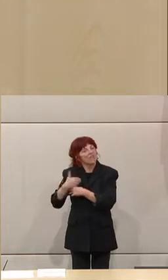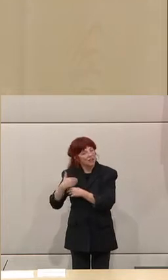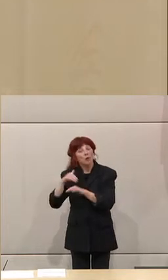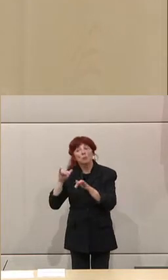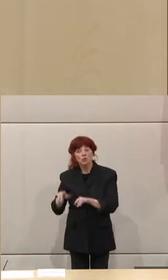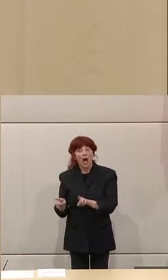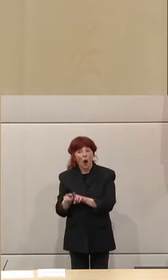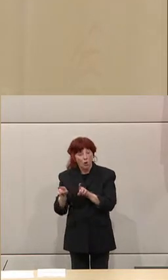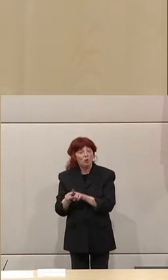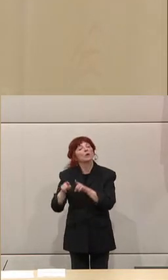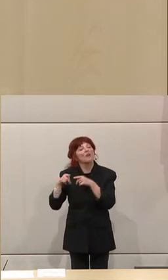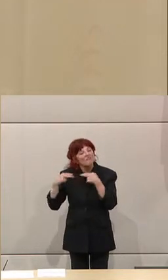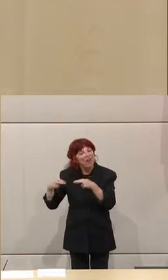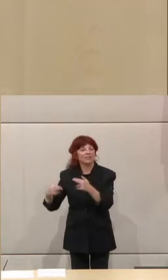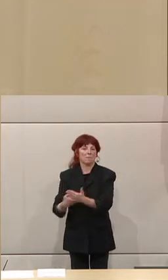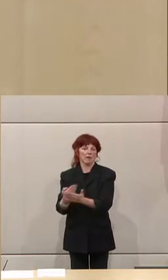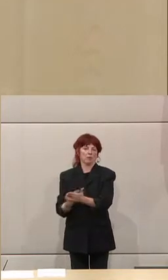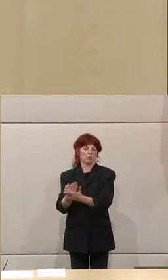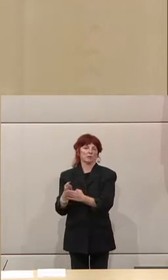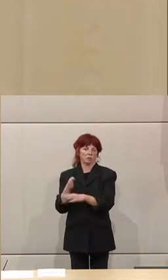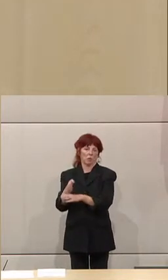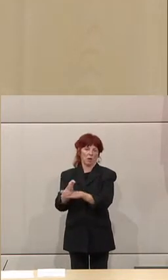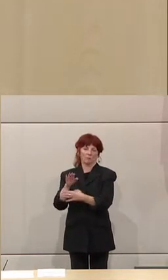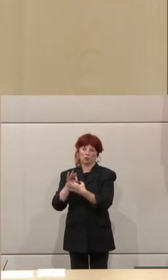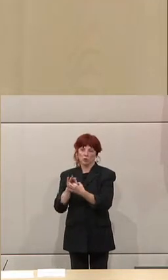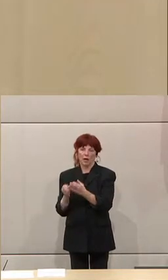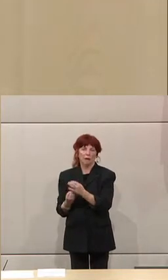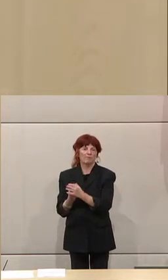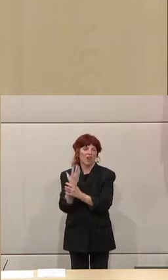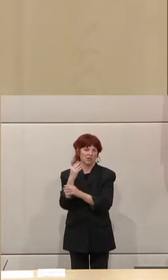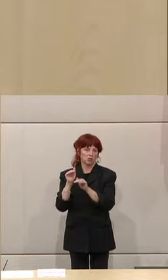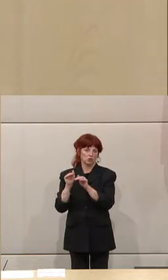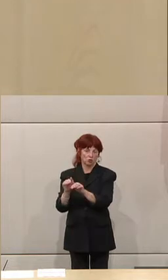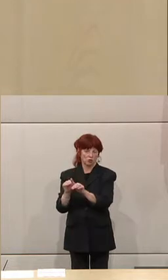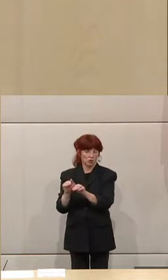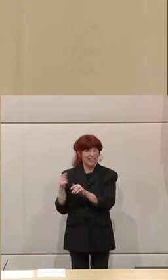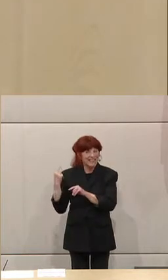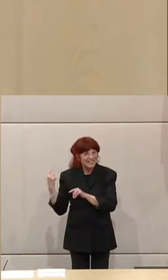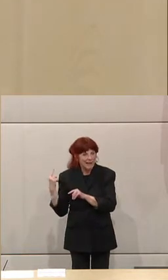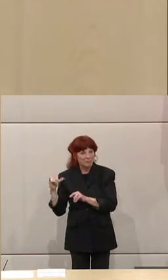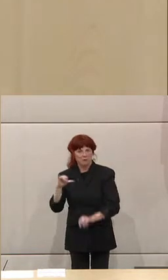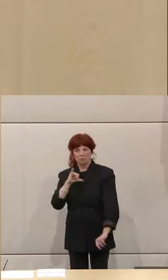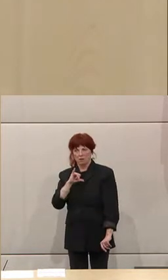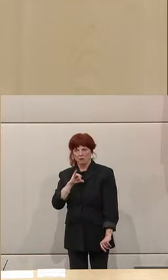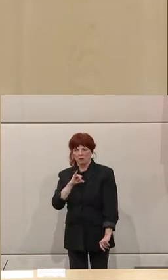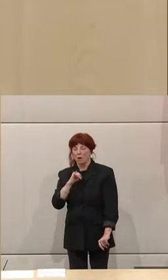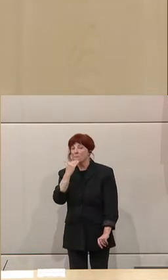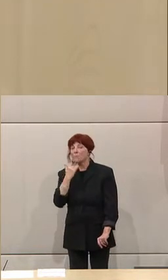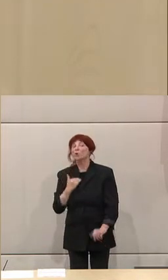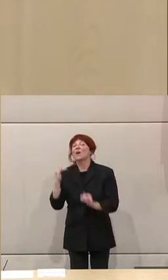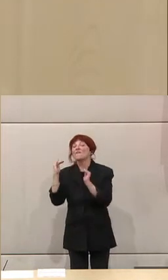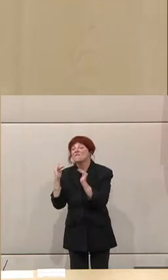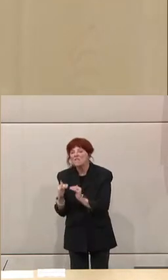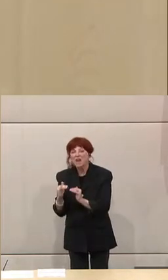pflanzenschutzanwendungsmäßig machen. Sie sind selber sehr dahinter, wie wir so schön sagen, dass sie so wenig wie möglich